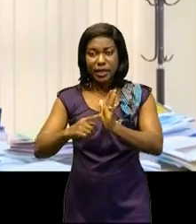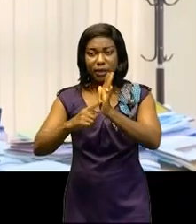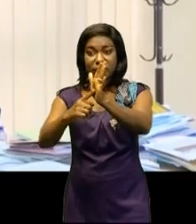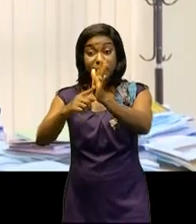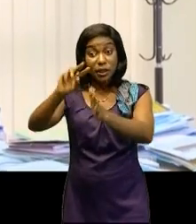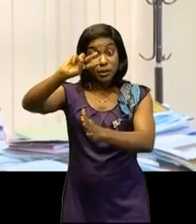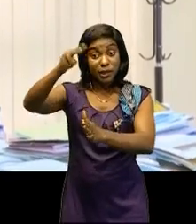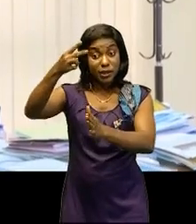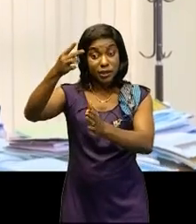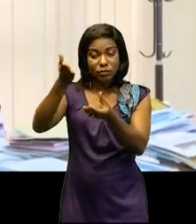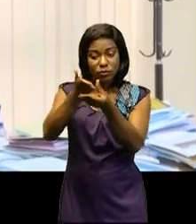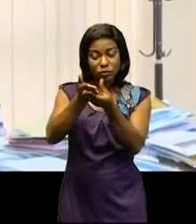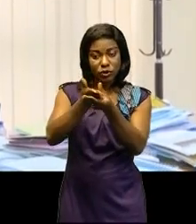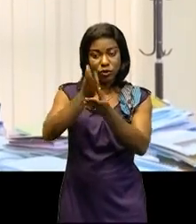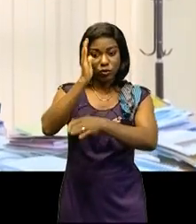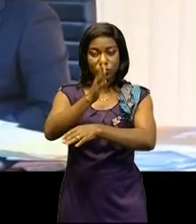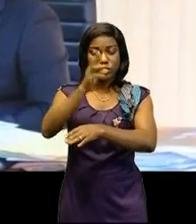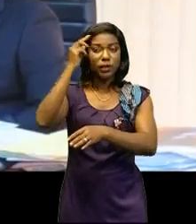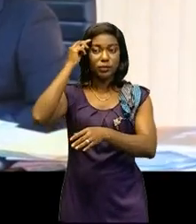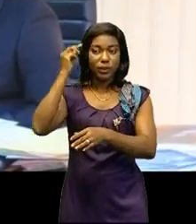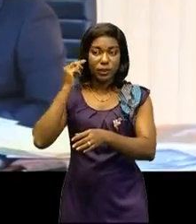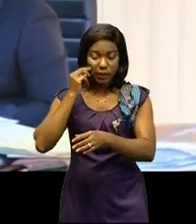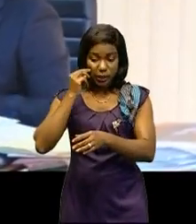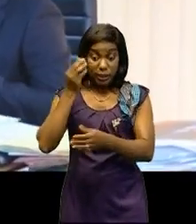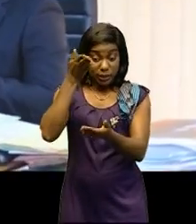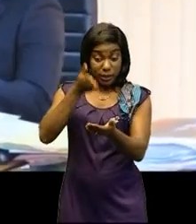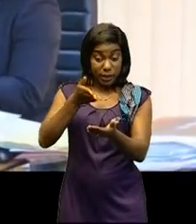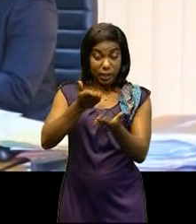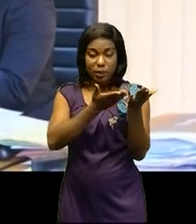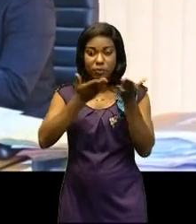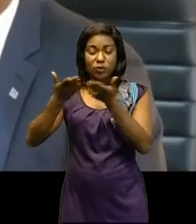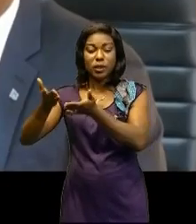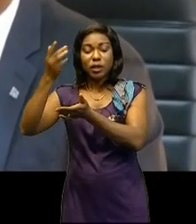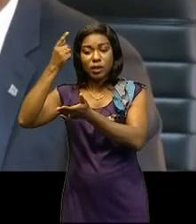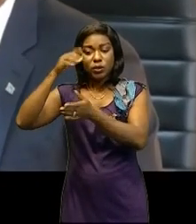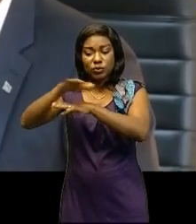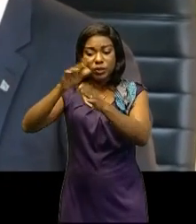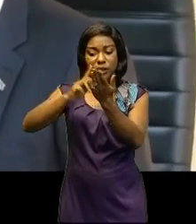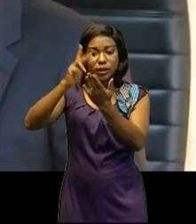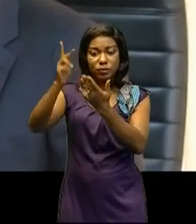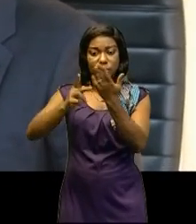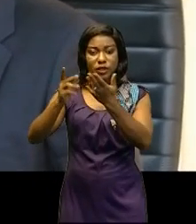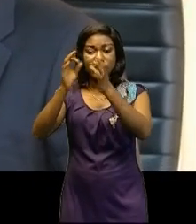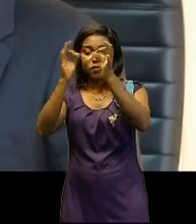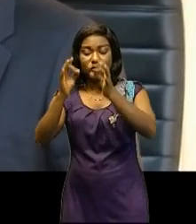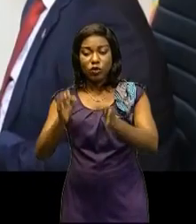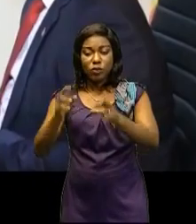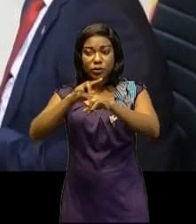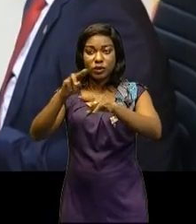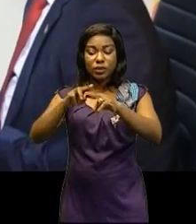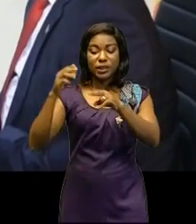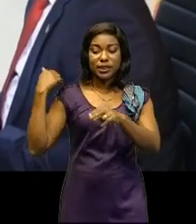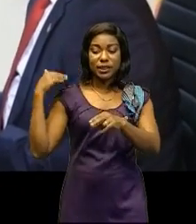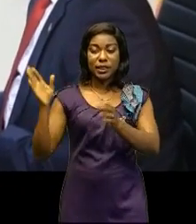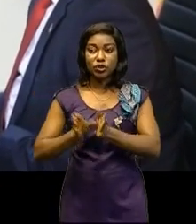au Conseil des ministres. Celui-ci portait sur le projet d'organisation du Forum national sur les états généraux